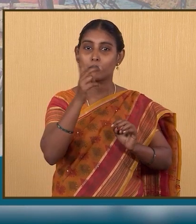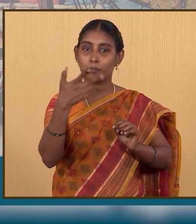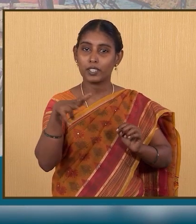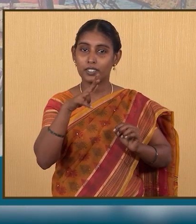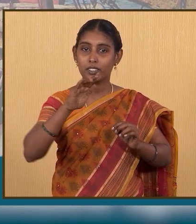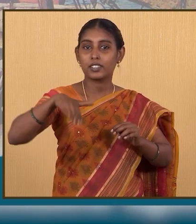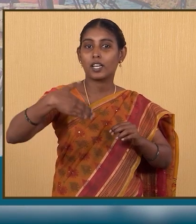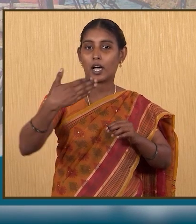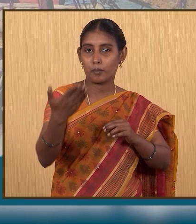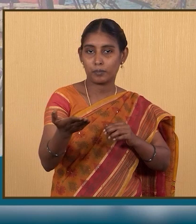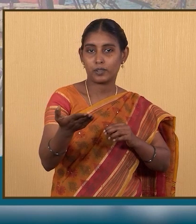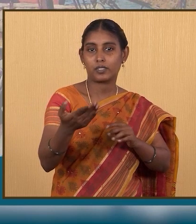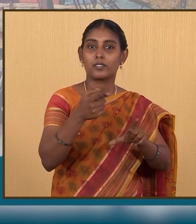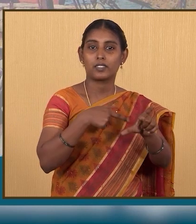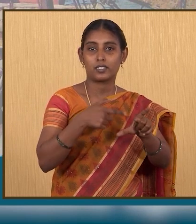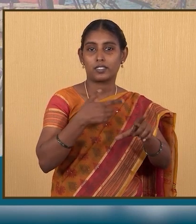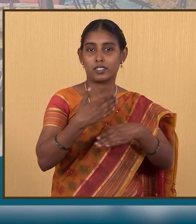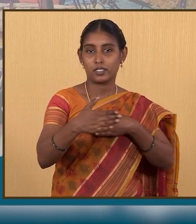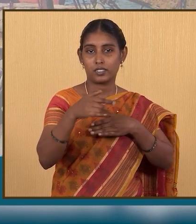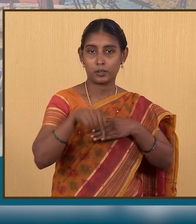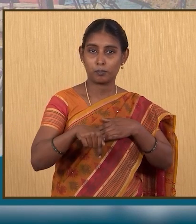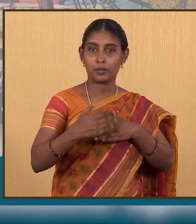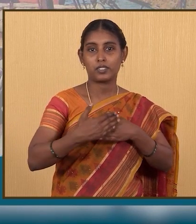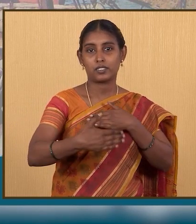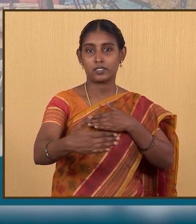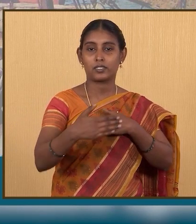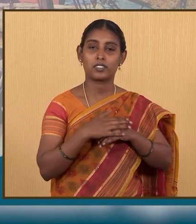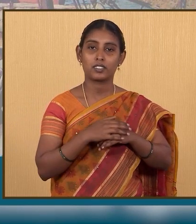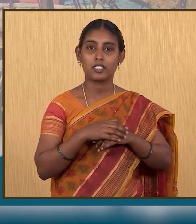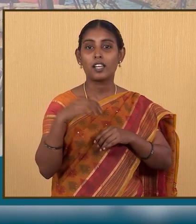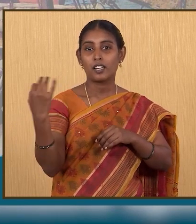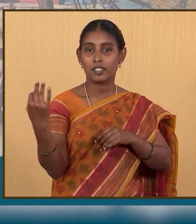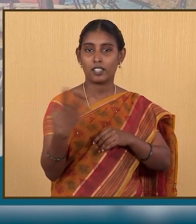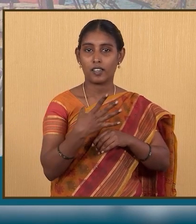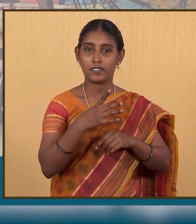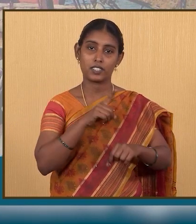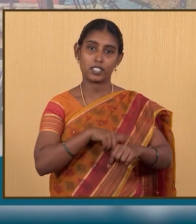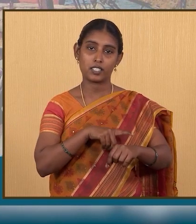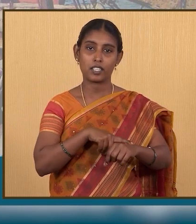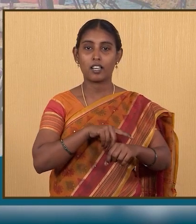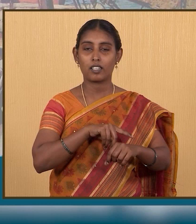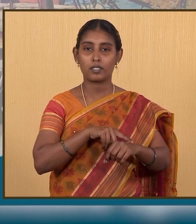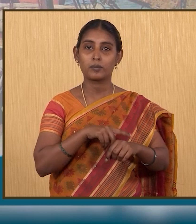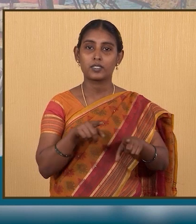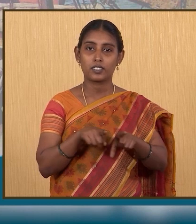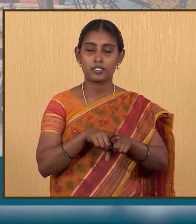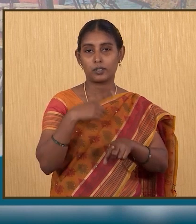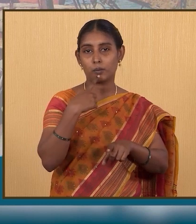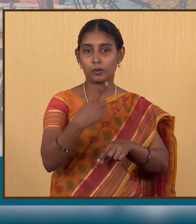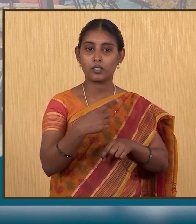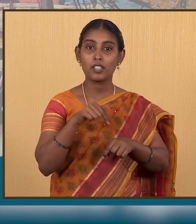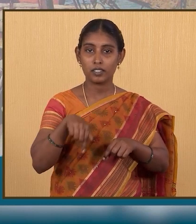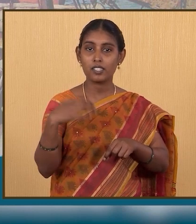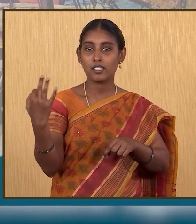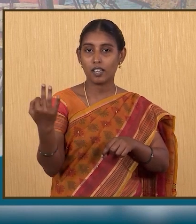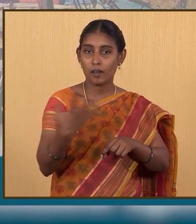அடுத்தது கிபி 18 நூற்றாண்டுக்கு பின்னர் வரக்கூடிய காலம், இப்போ வரைக்கும் இருக்கக்கூடிய காலத்தை நம்ம என்ன சொல்வோன்னா நவீன காலம் அப்படின்னு சொல்லுவோம்.